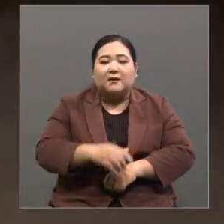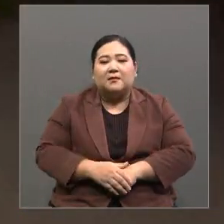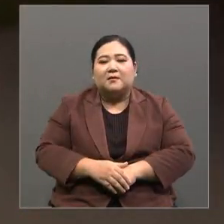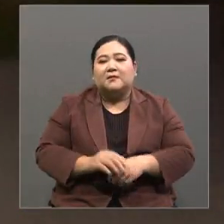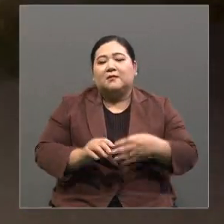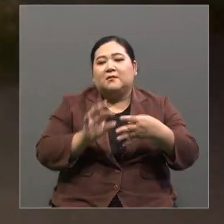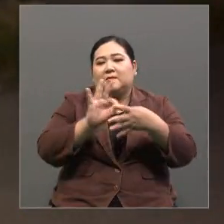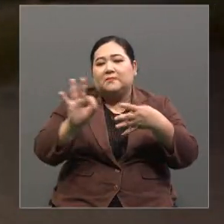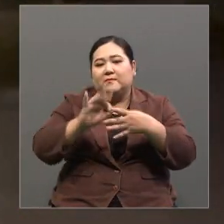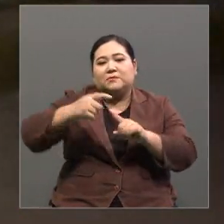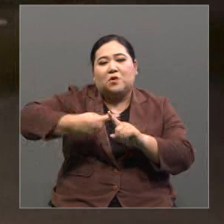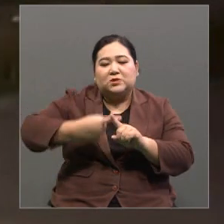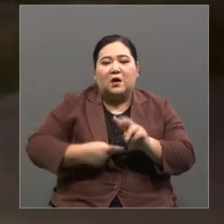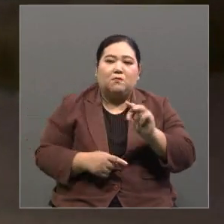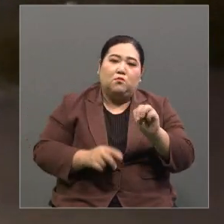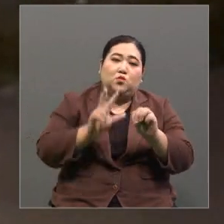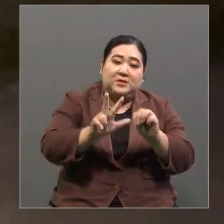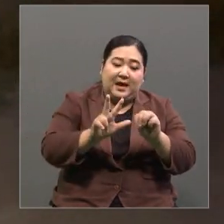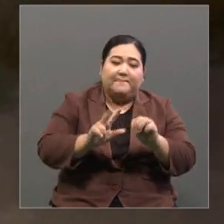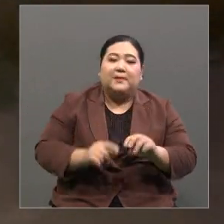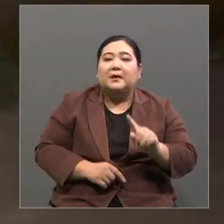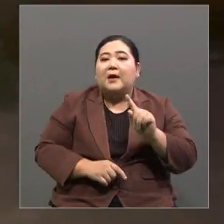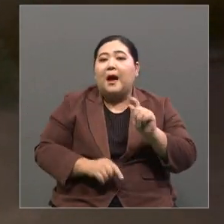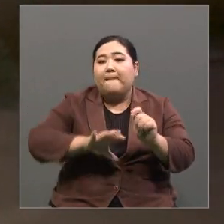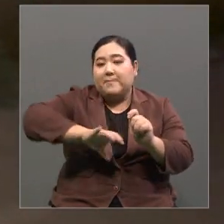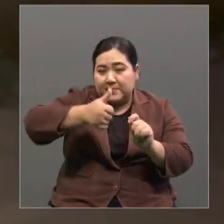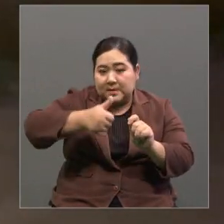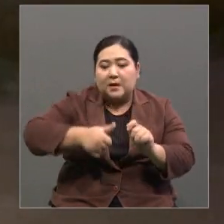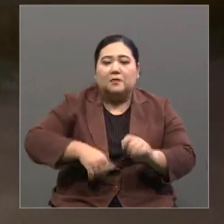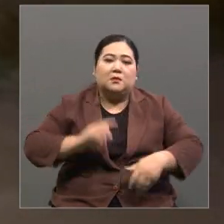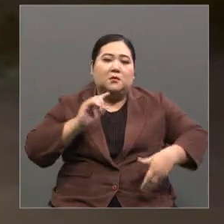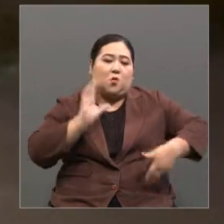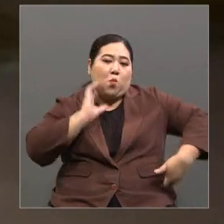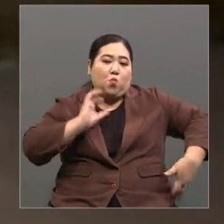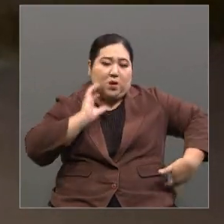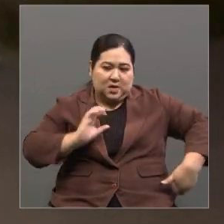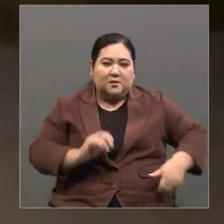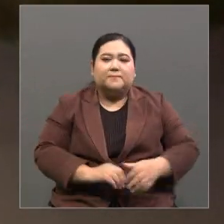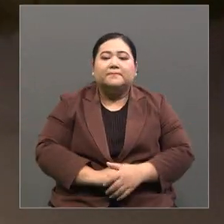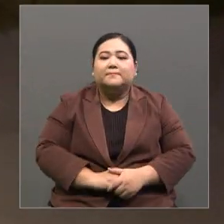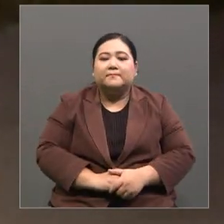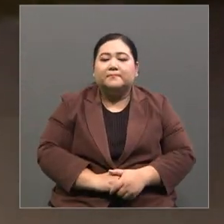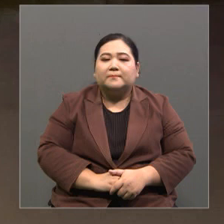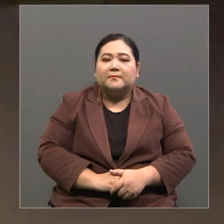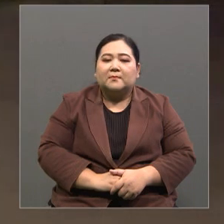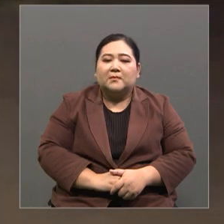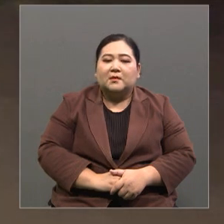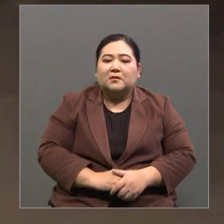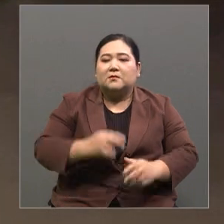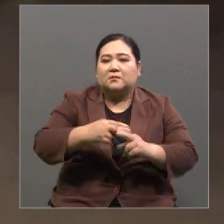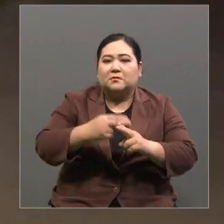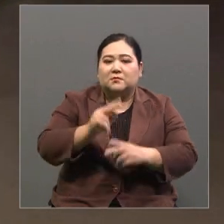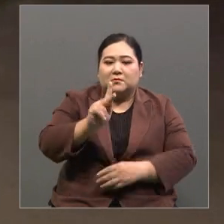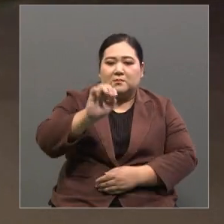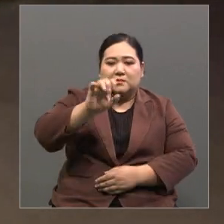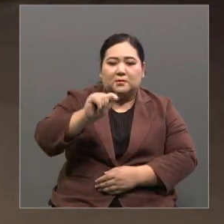าร์ตเมนต์ในพื้นที่หมู่3ที่ตำบลป่าตาลอำเภอเมืองจังหวัดลพบุรีนะคะวันนี้เนี่ยเขามีชื่อนะคะว่านายกิตติเม